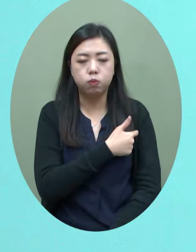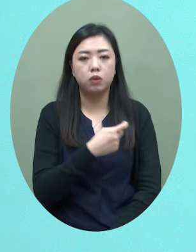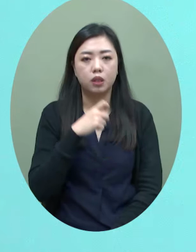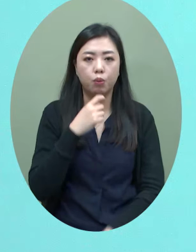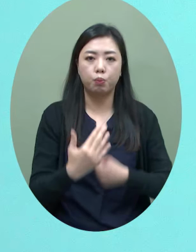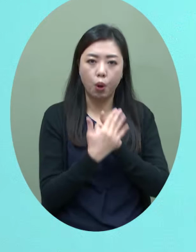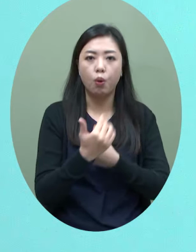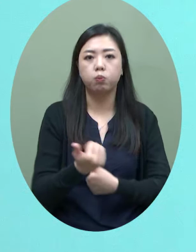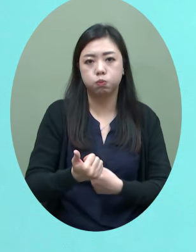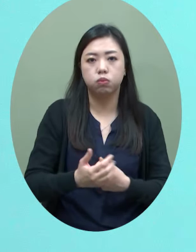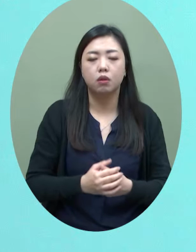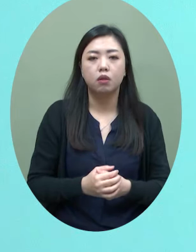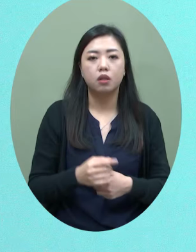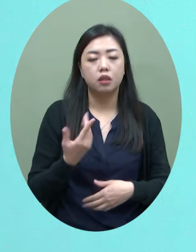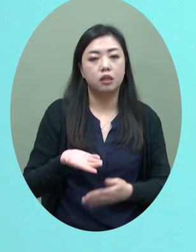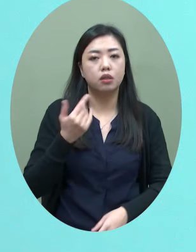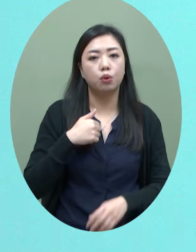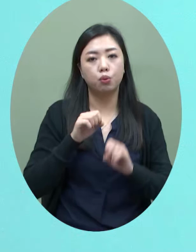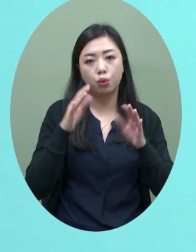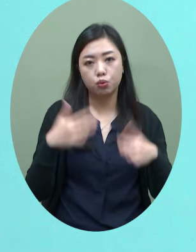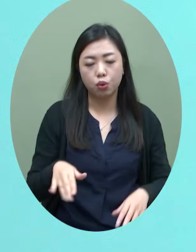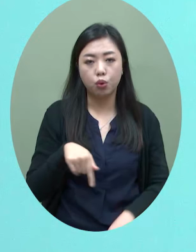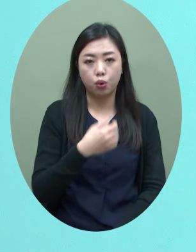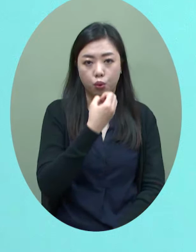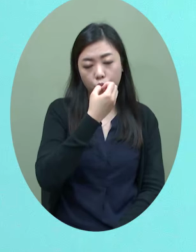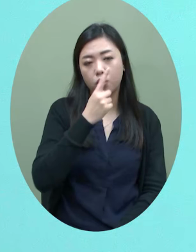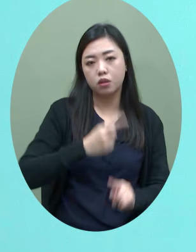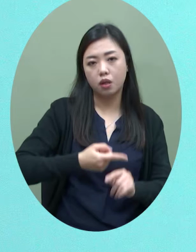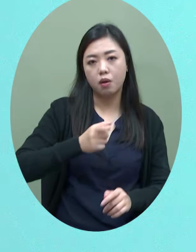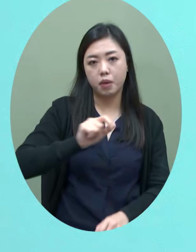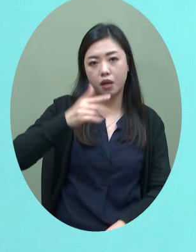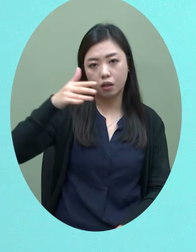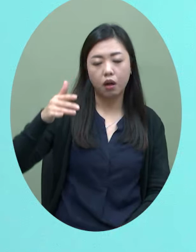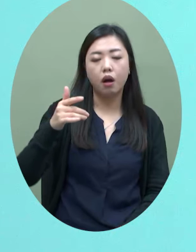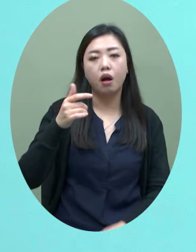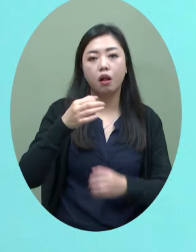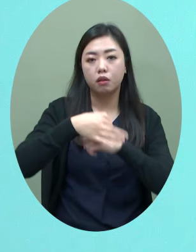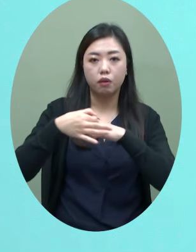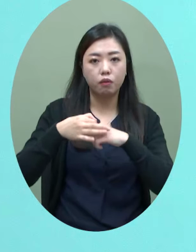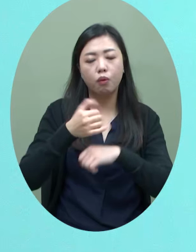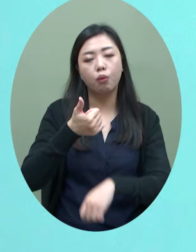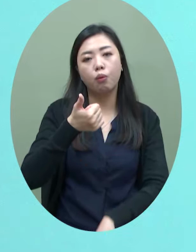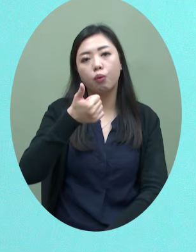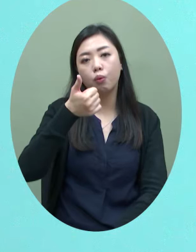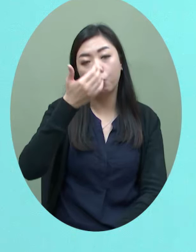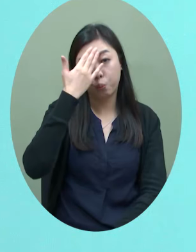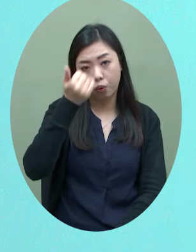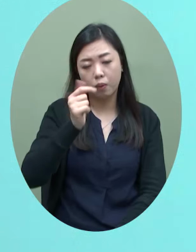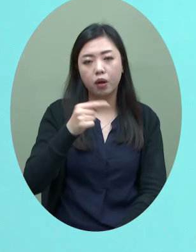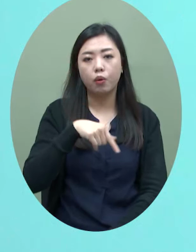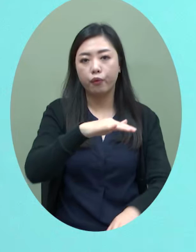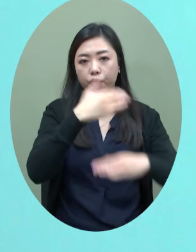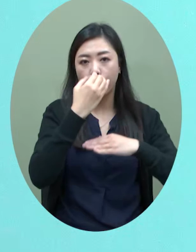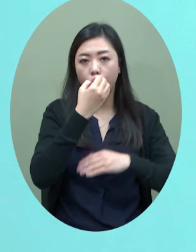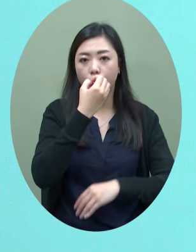㗎啦，相對於好多地方咧，香港係幸運嘅。我哋已經有相當充足嘅疫苗嘅供應，